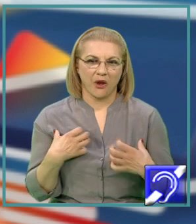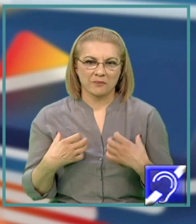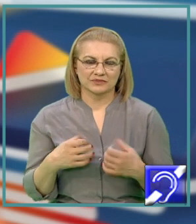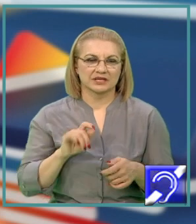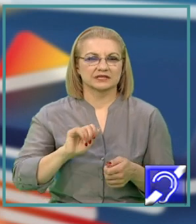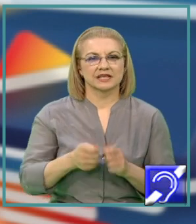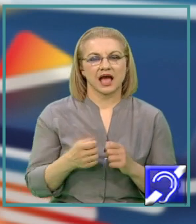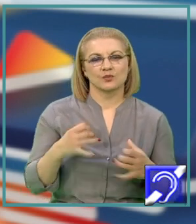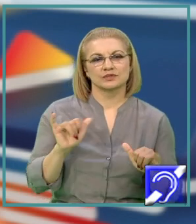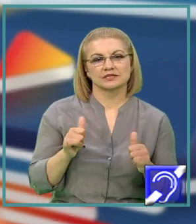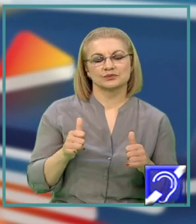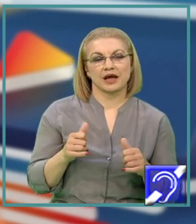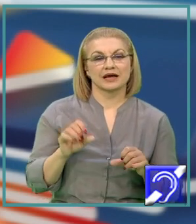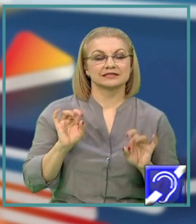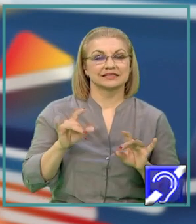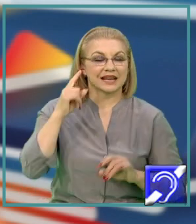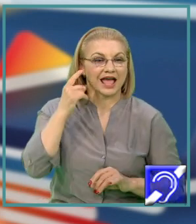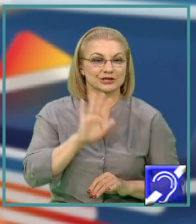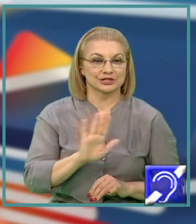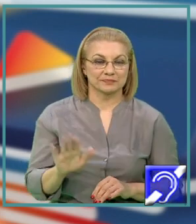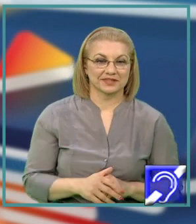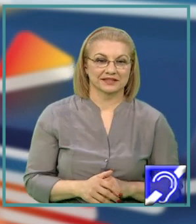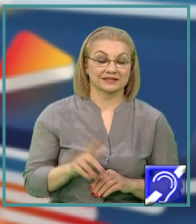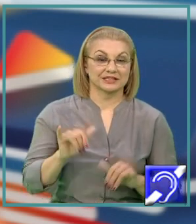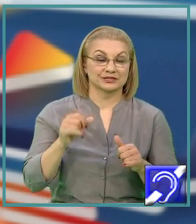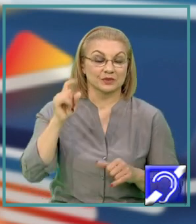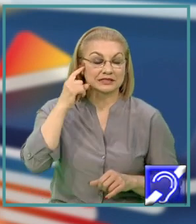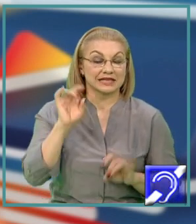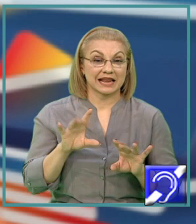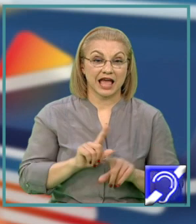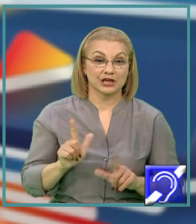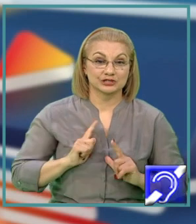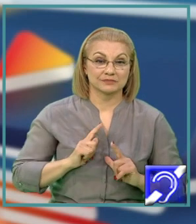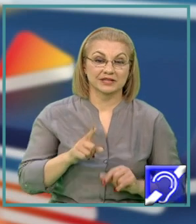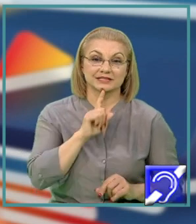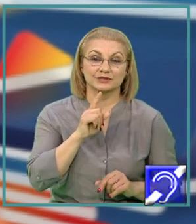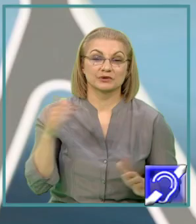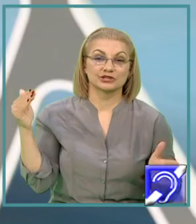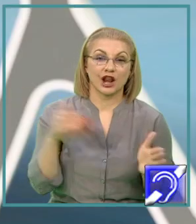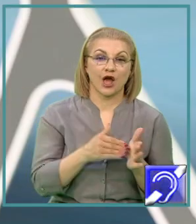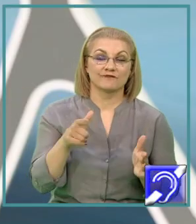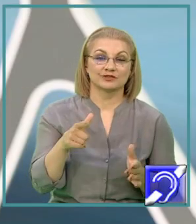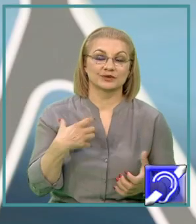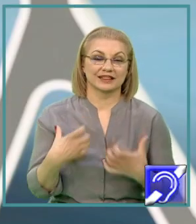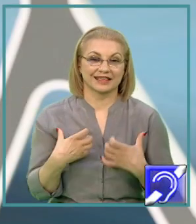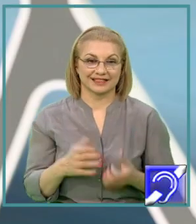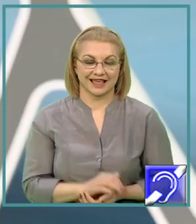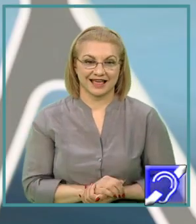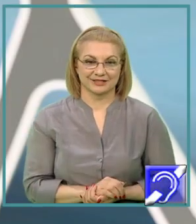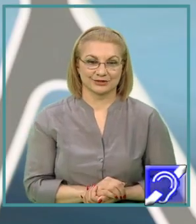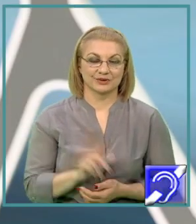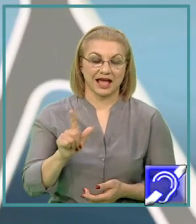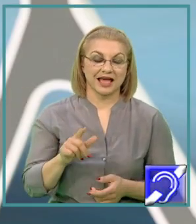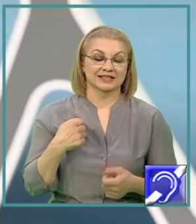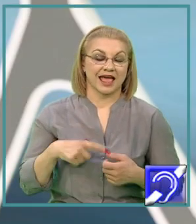situații neașteptate. Situația neașteptată se numește lovitură de teatru. Este reacția neașteptată a